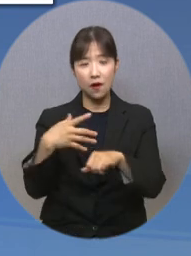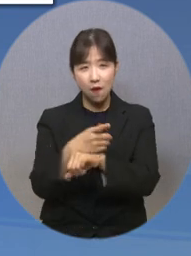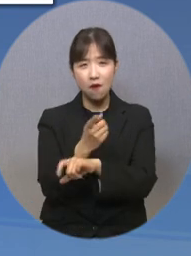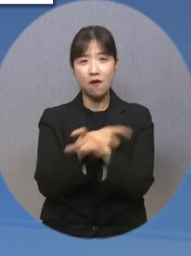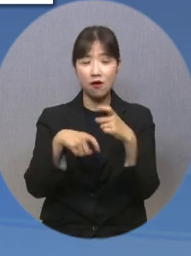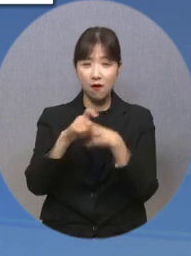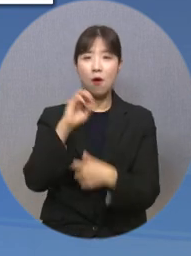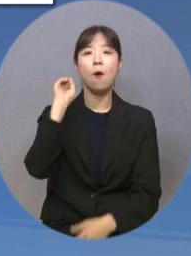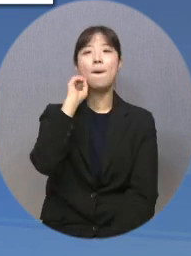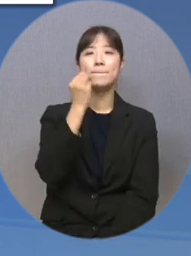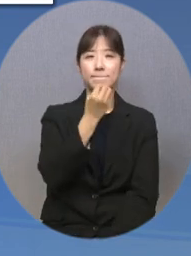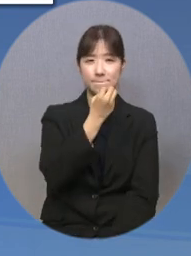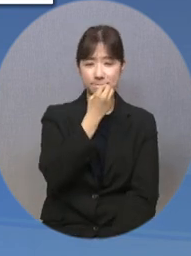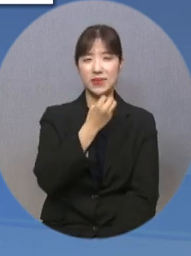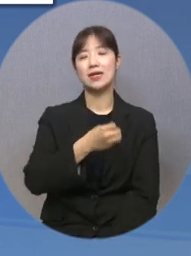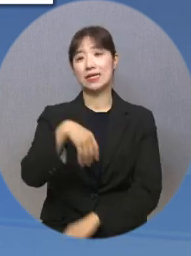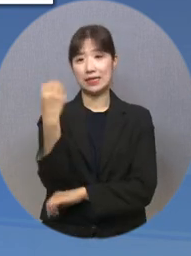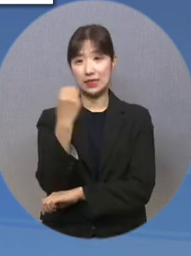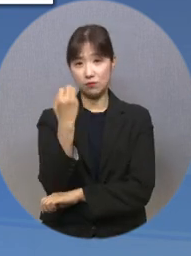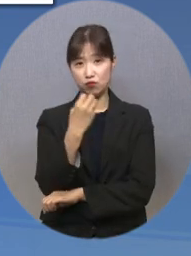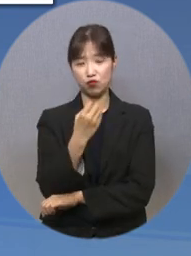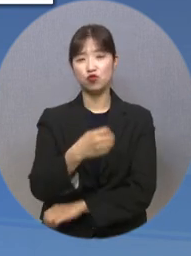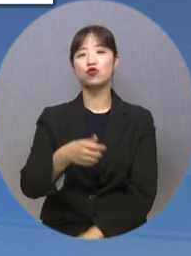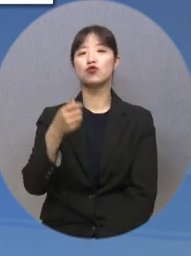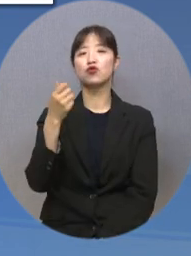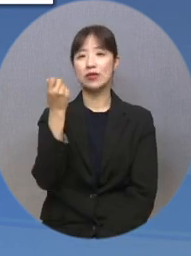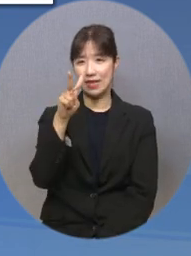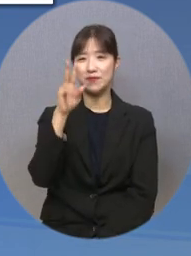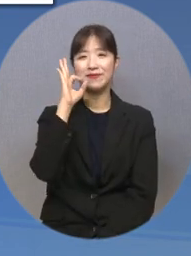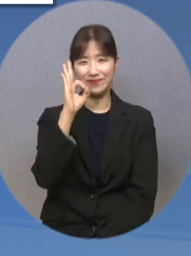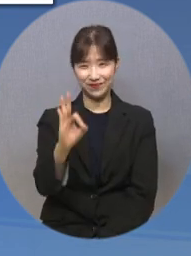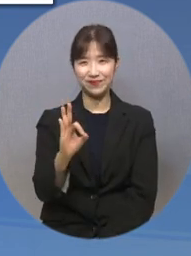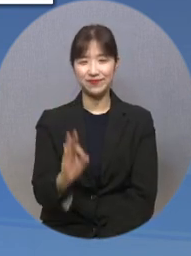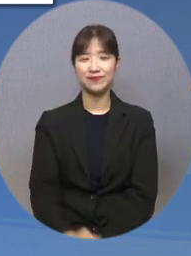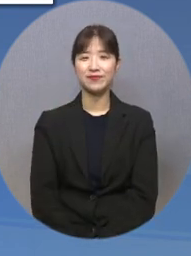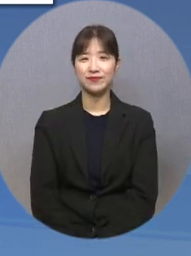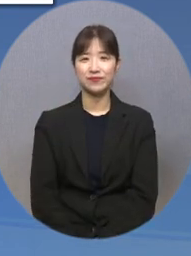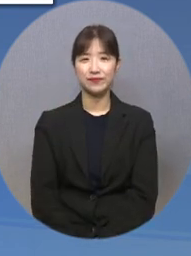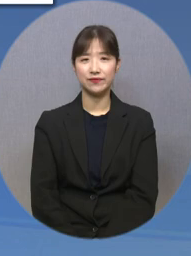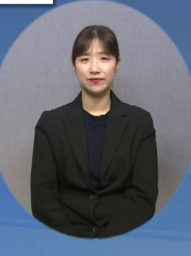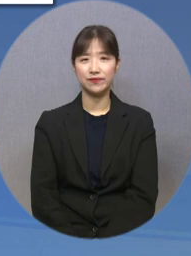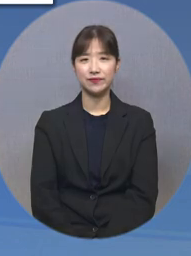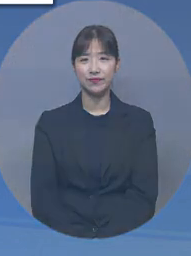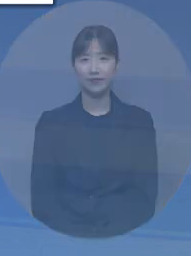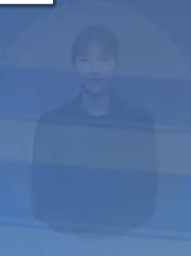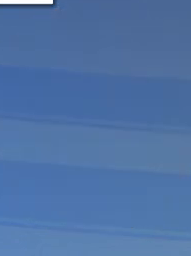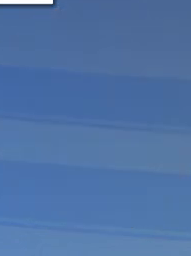사항은 외피어뉴스 홈페이지와 장애인신문, 복지TV 뉴스를 통해 확인할 수 있습니다.